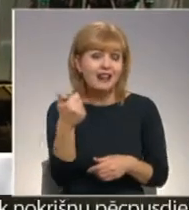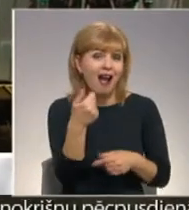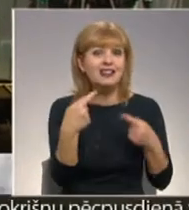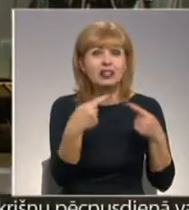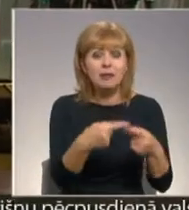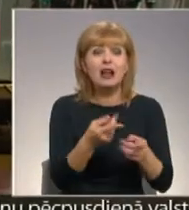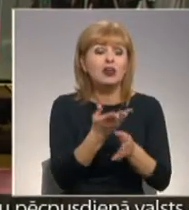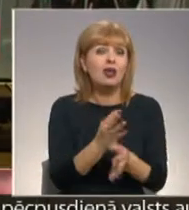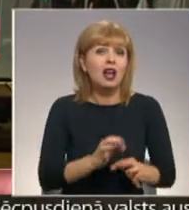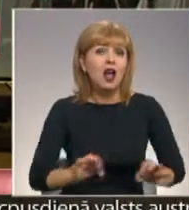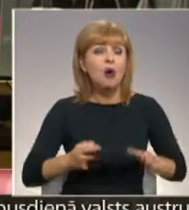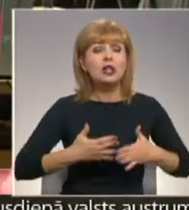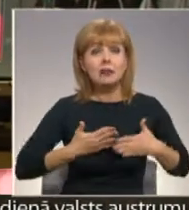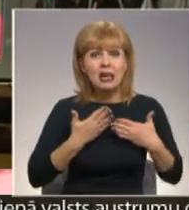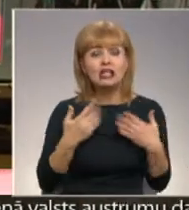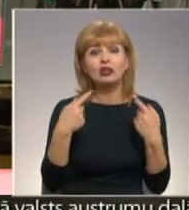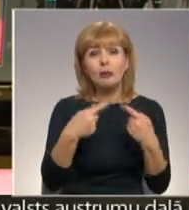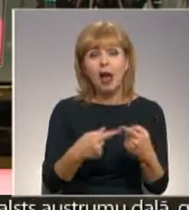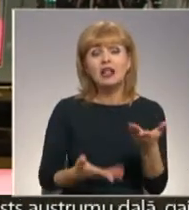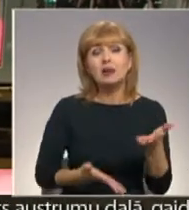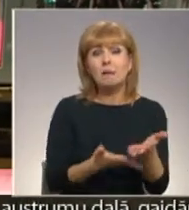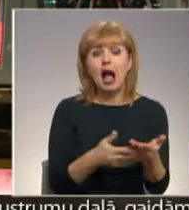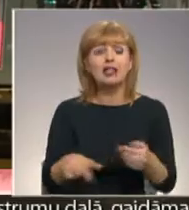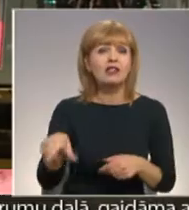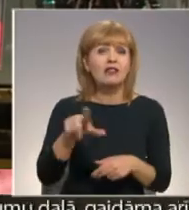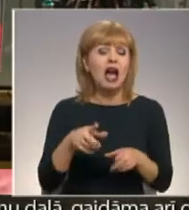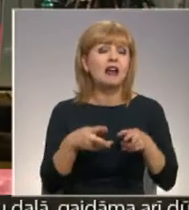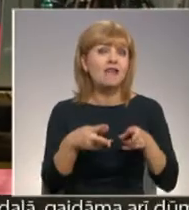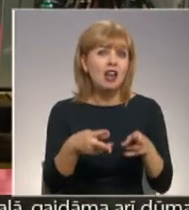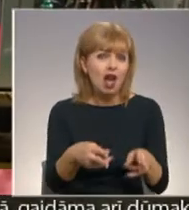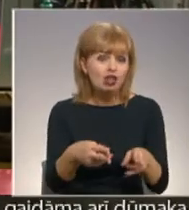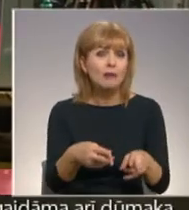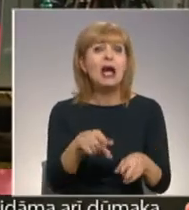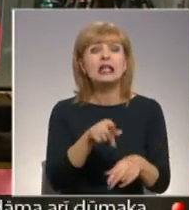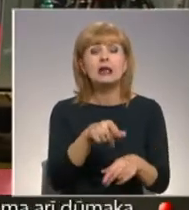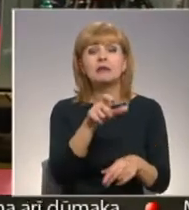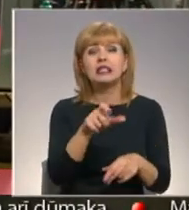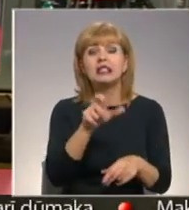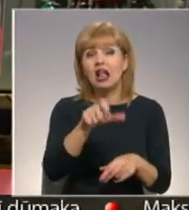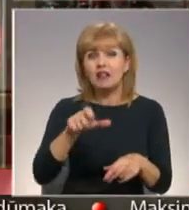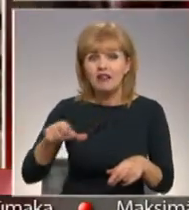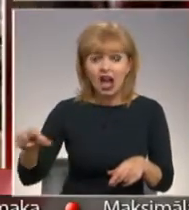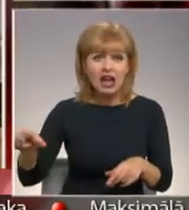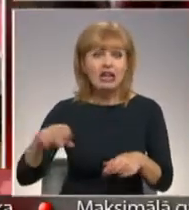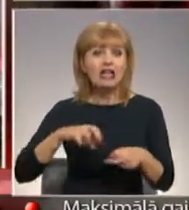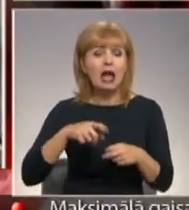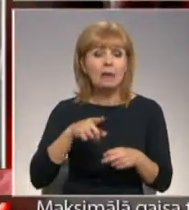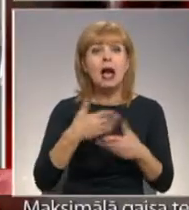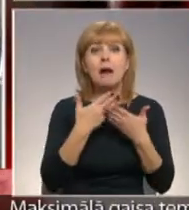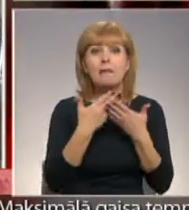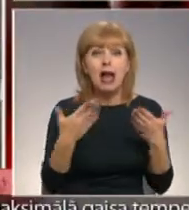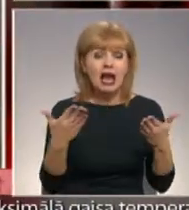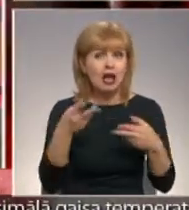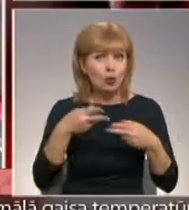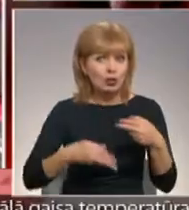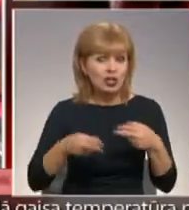ļoti mīļš. Tas ir mērķis palīdzēt pēc iespējas vairāk vēža skartajiem cilvēkiem. Proti, pēc tam, kad ir beigusies